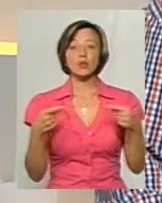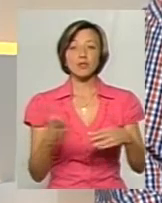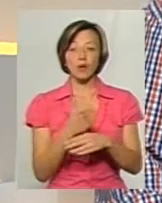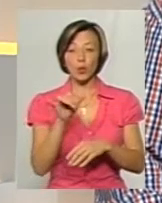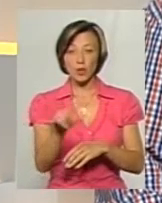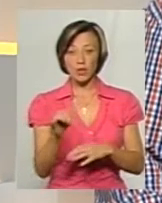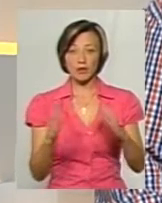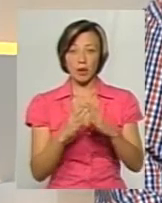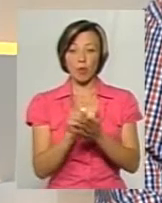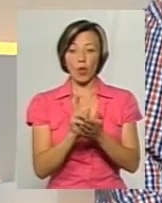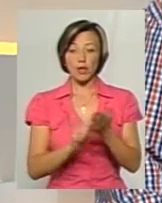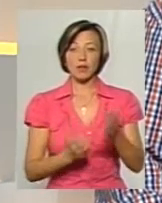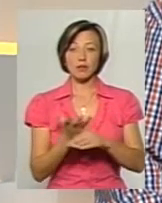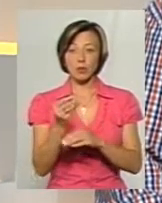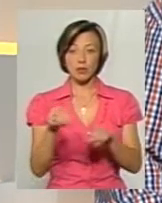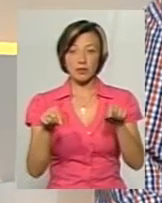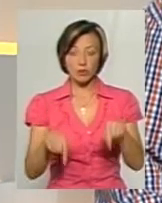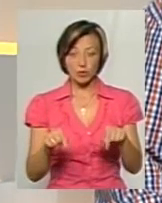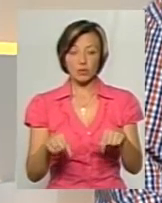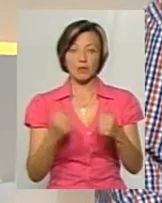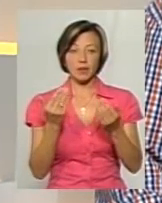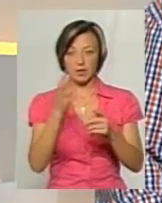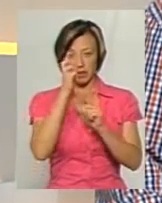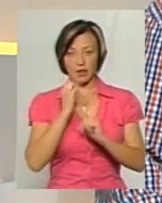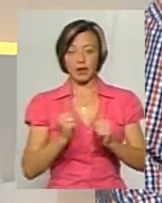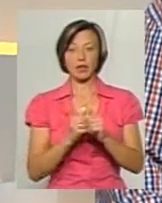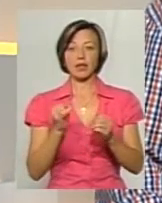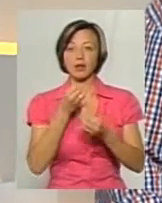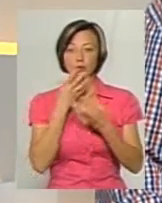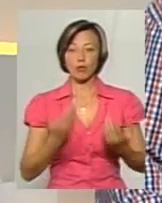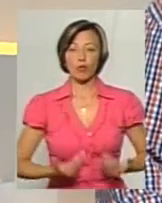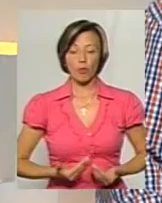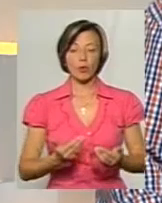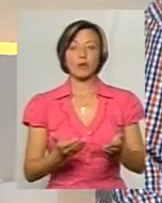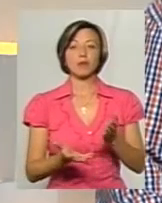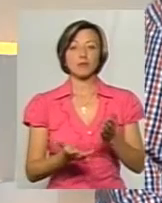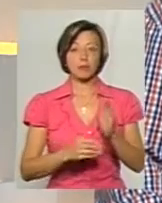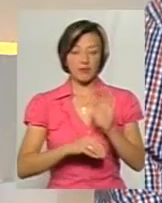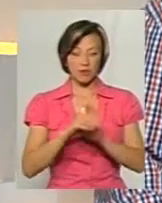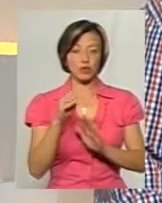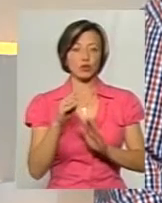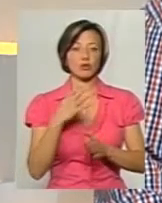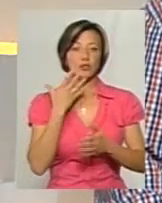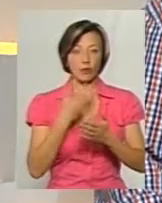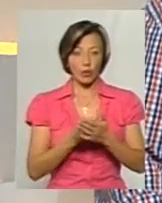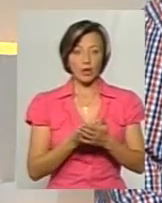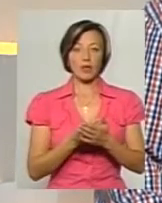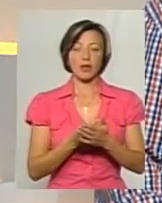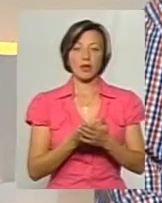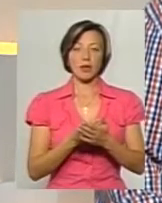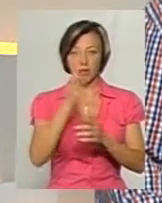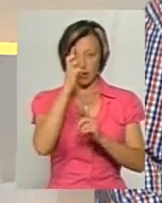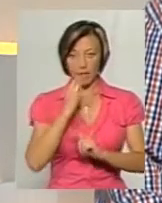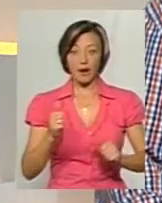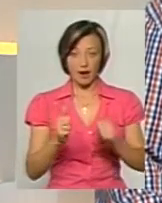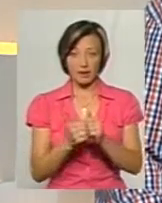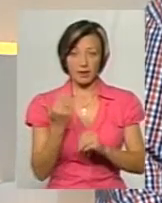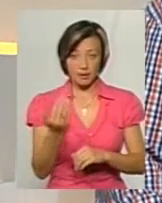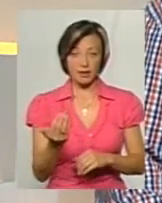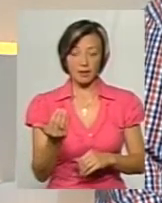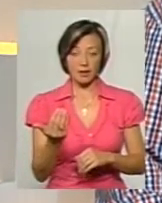них, і податки сплачені будуть в цій країні, в їхній країні, і добробут вони підвищують саме власне